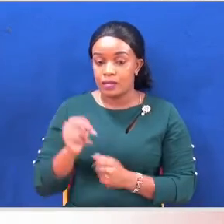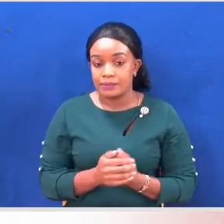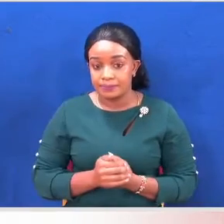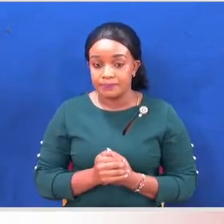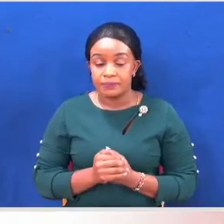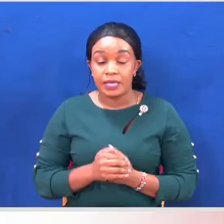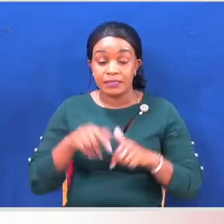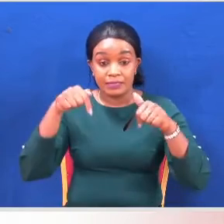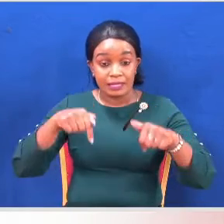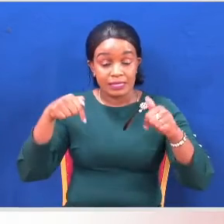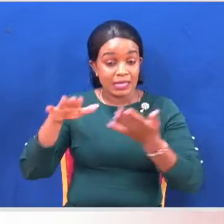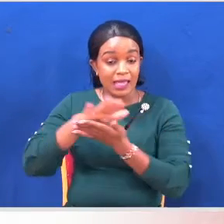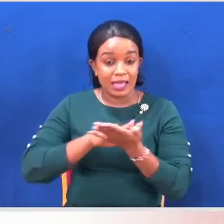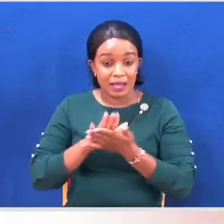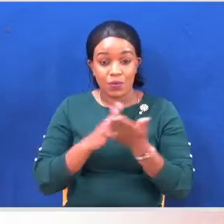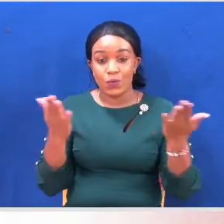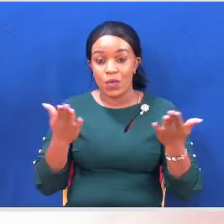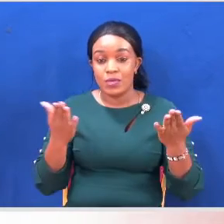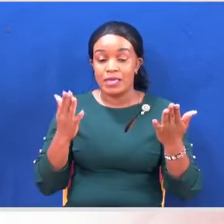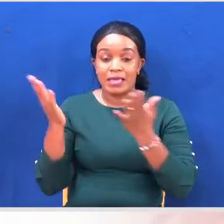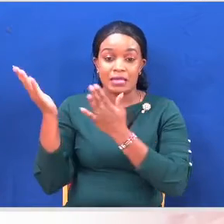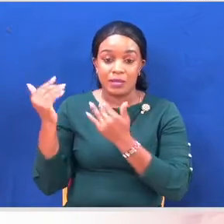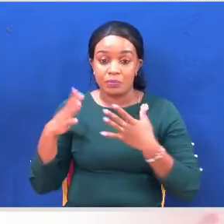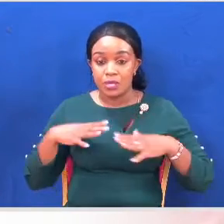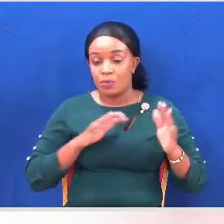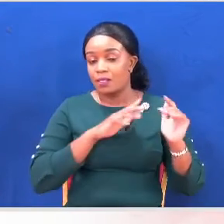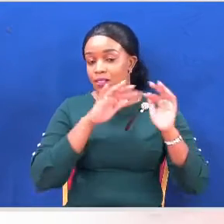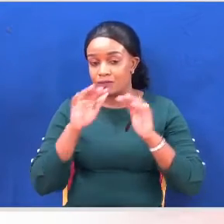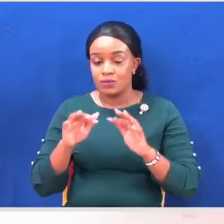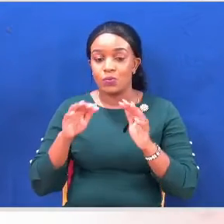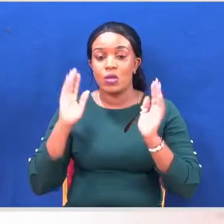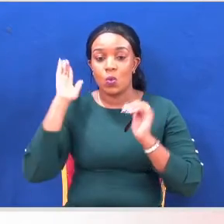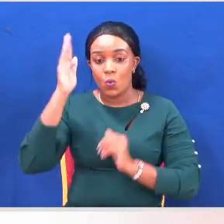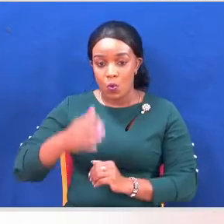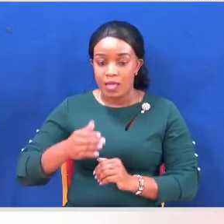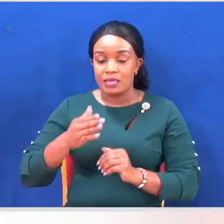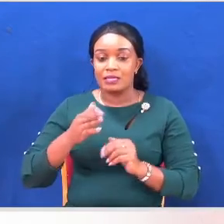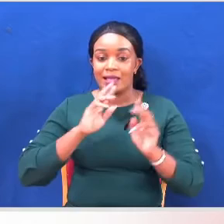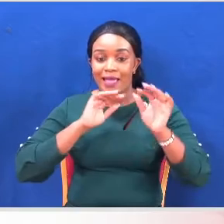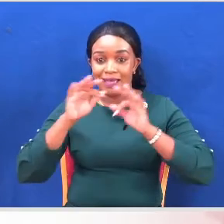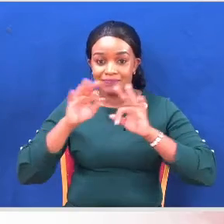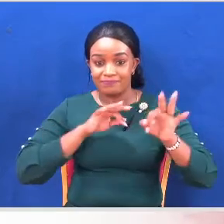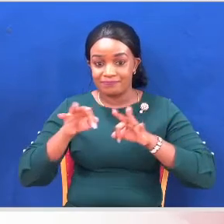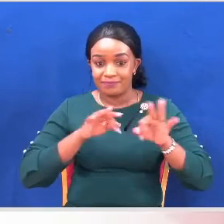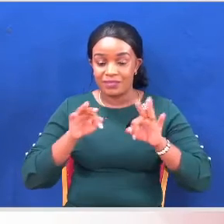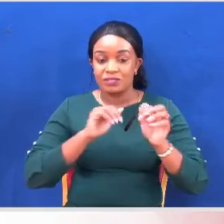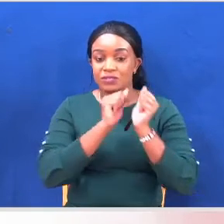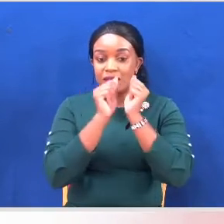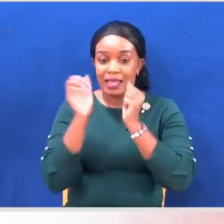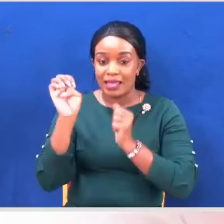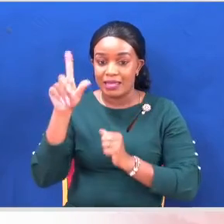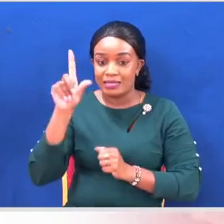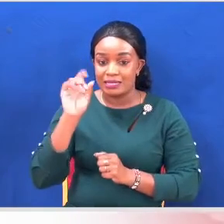tunatarajia lifurike furi. Hivyo basi ni matangazo ambayo tunakuwa tunakupa Elizabeth na mtazamaji wetu tukisonga